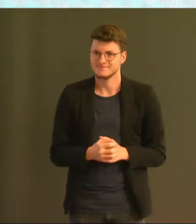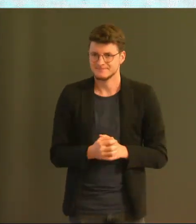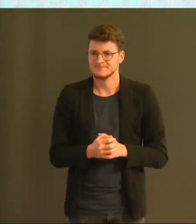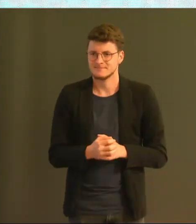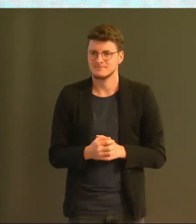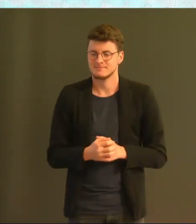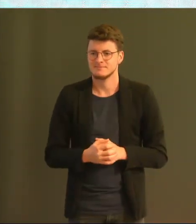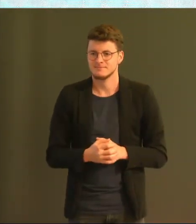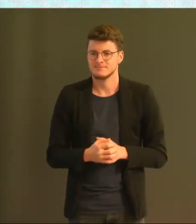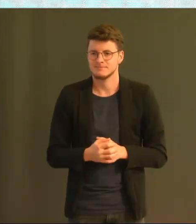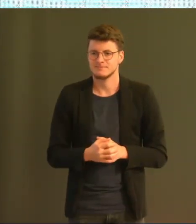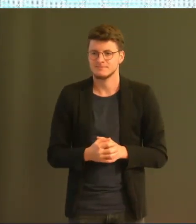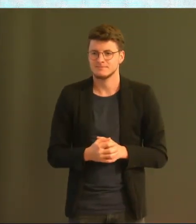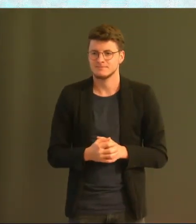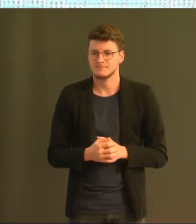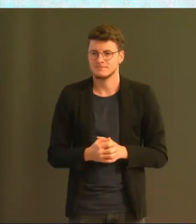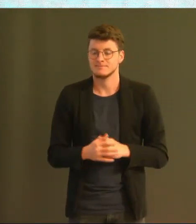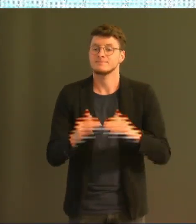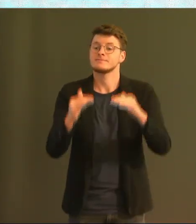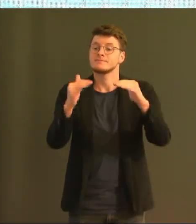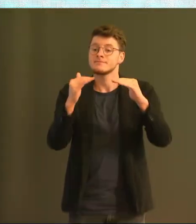faire des